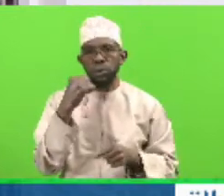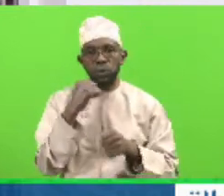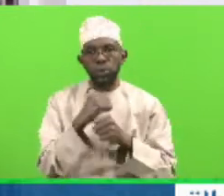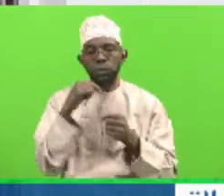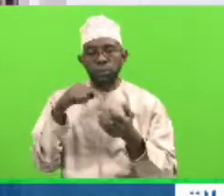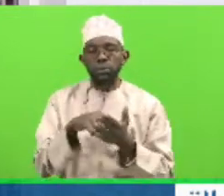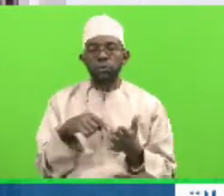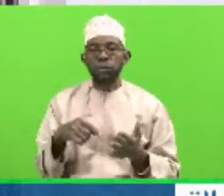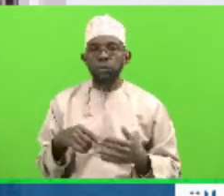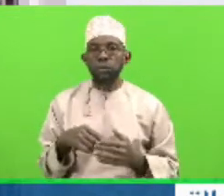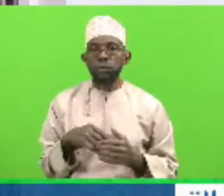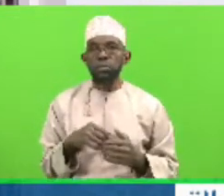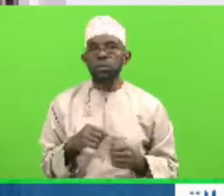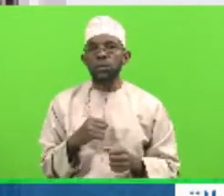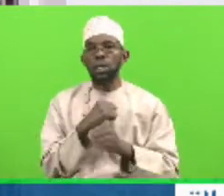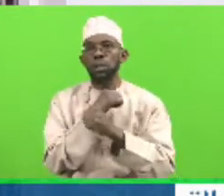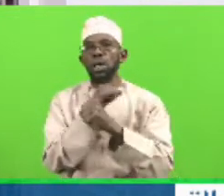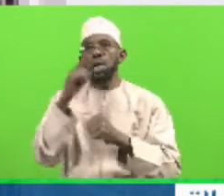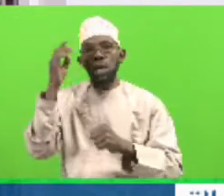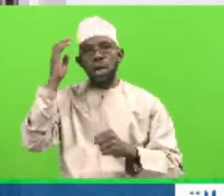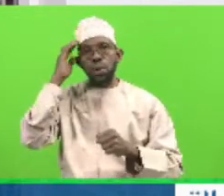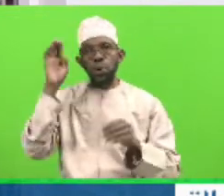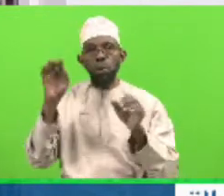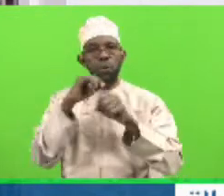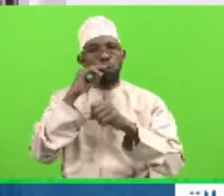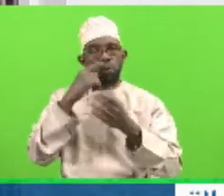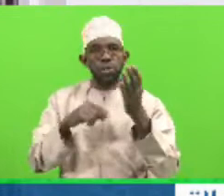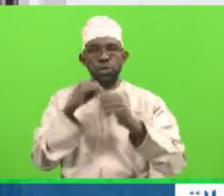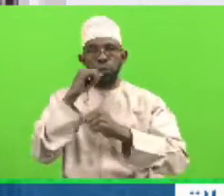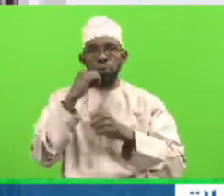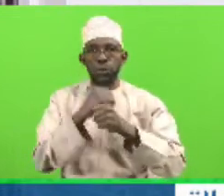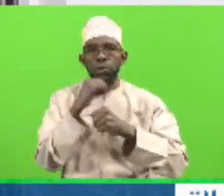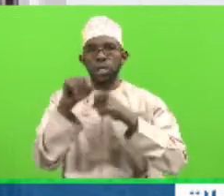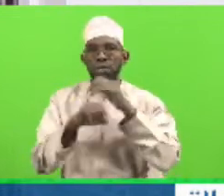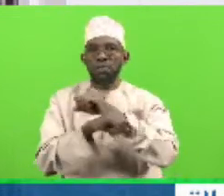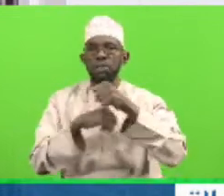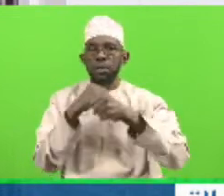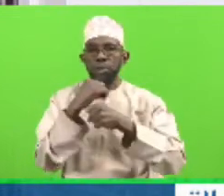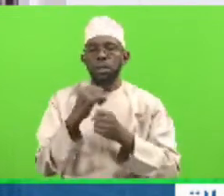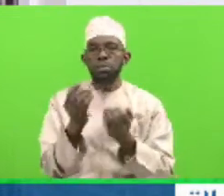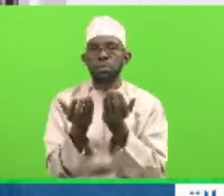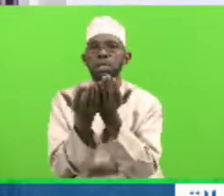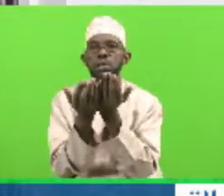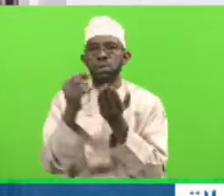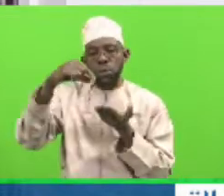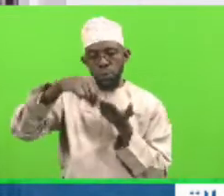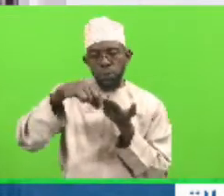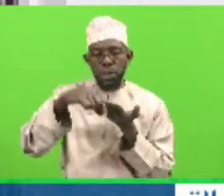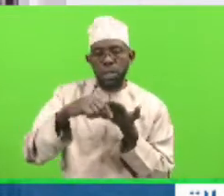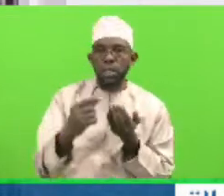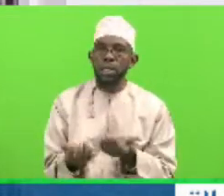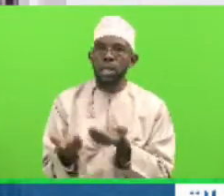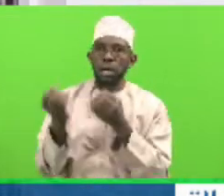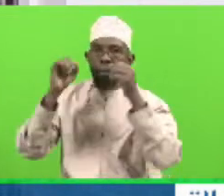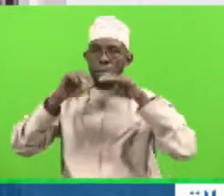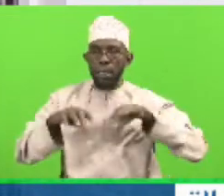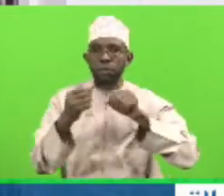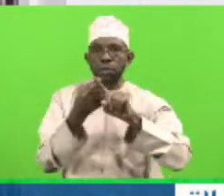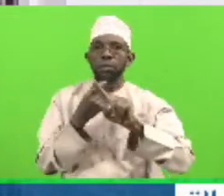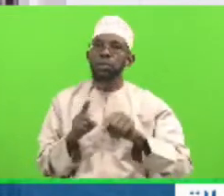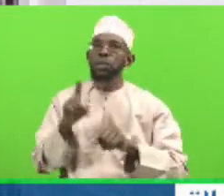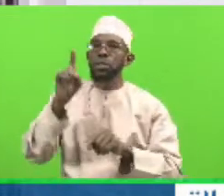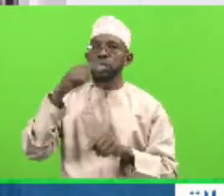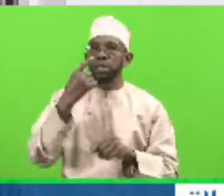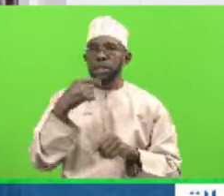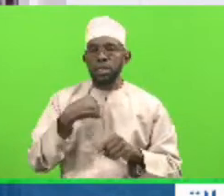من مكرم إن الله يفعل ما يشاء. بارك الله لي ولكم في القرآن العظيم، ونفعني وإياكم بالآيات والذكر الحكيم.